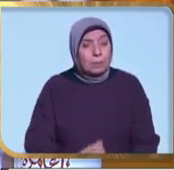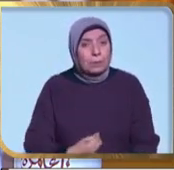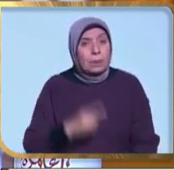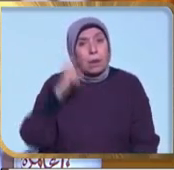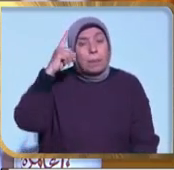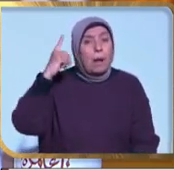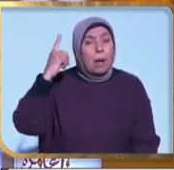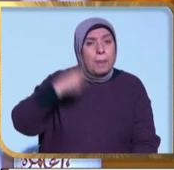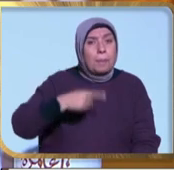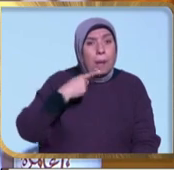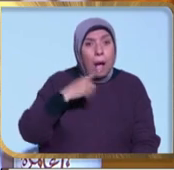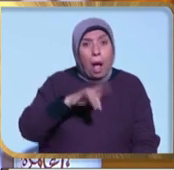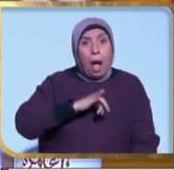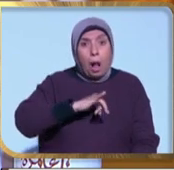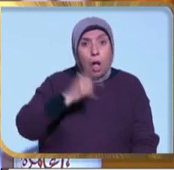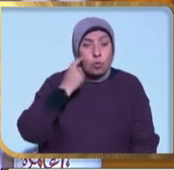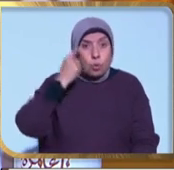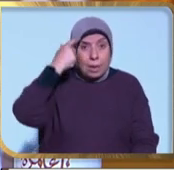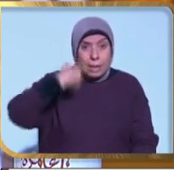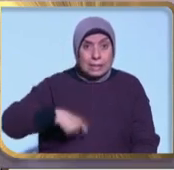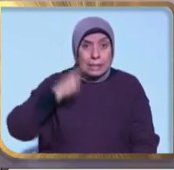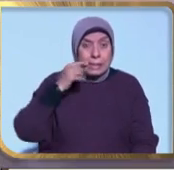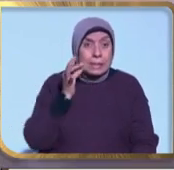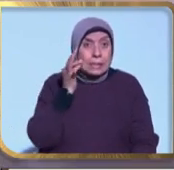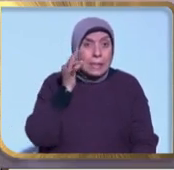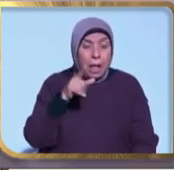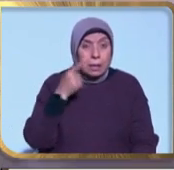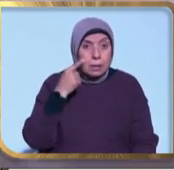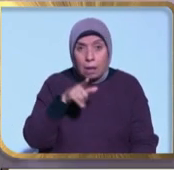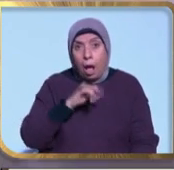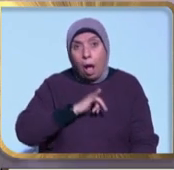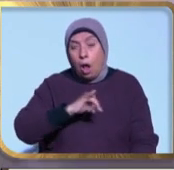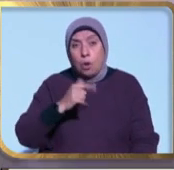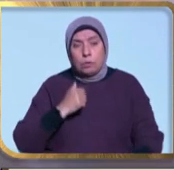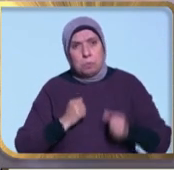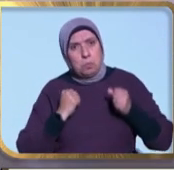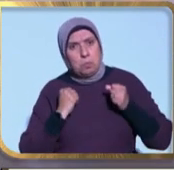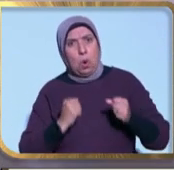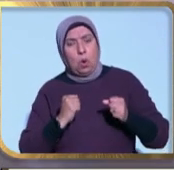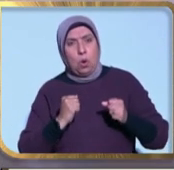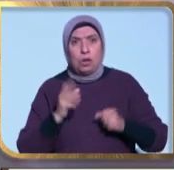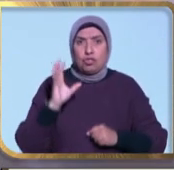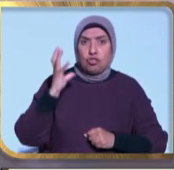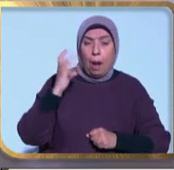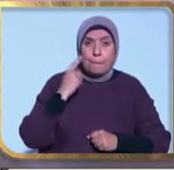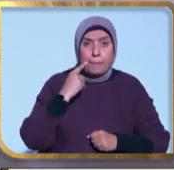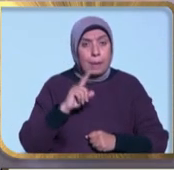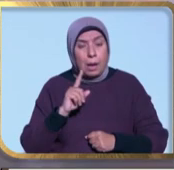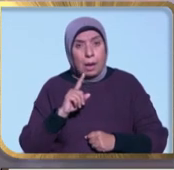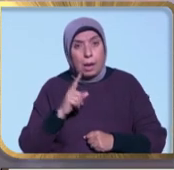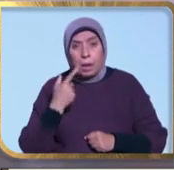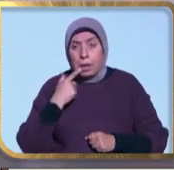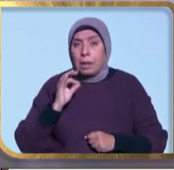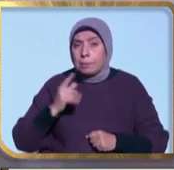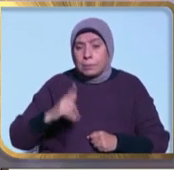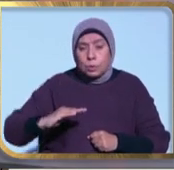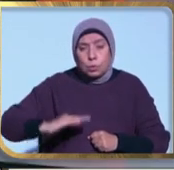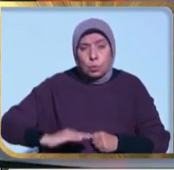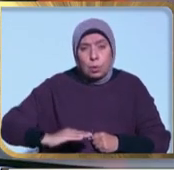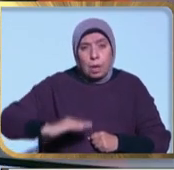طول سليم والانسان مش على طول شاب قوي والانسان مش على طول كهل مره طفل مره